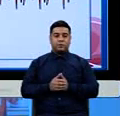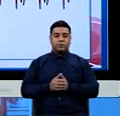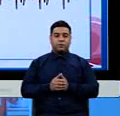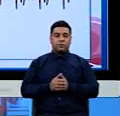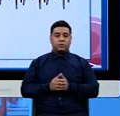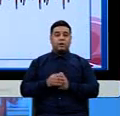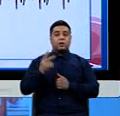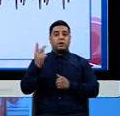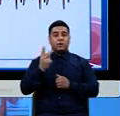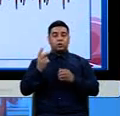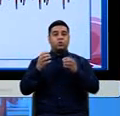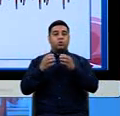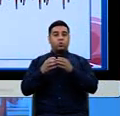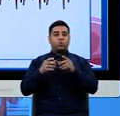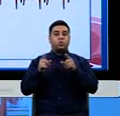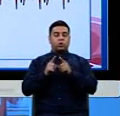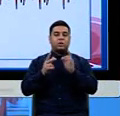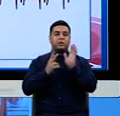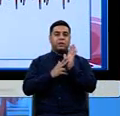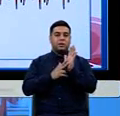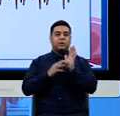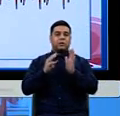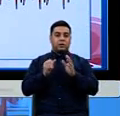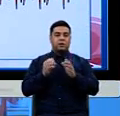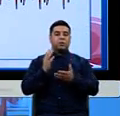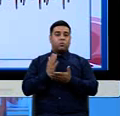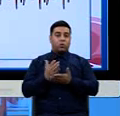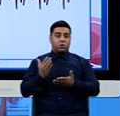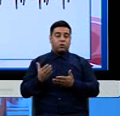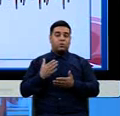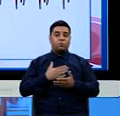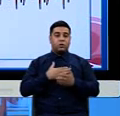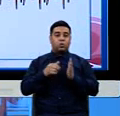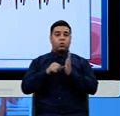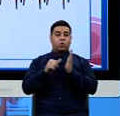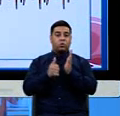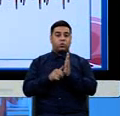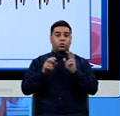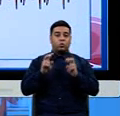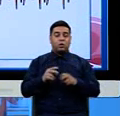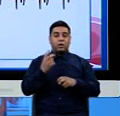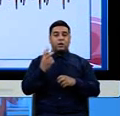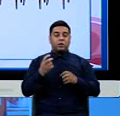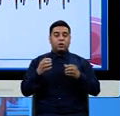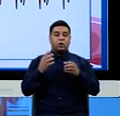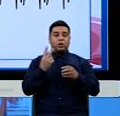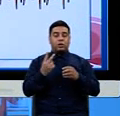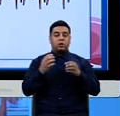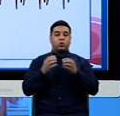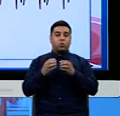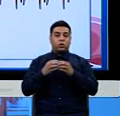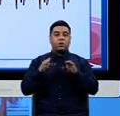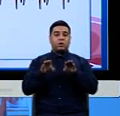8. İkinci guruhda ham 8 ta ekan. Biz 16 ta stulni 2 ta guruhga